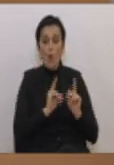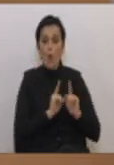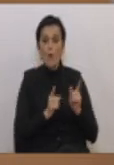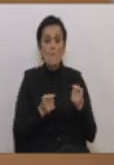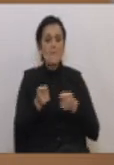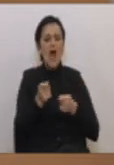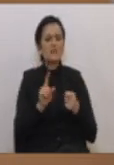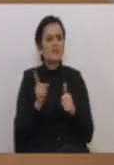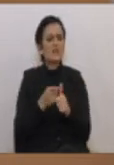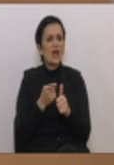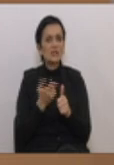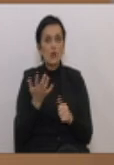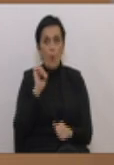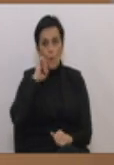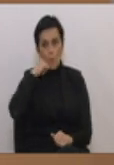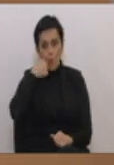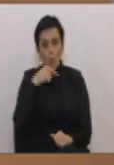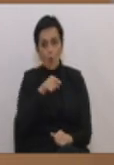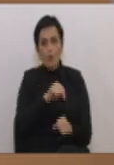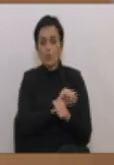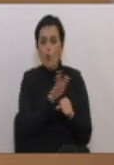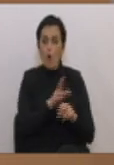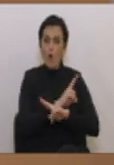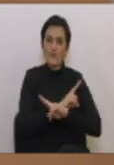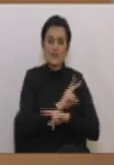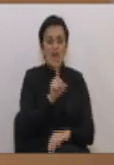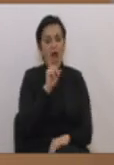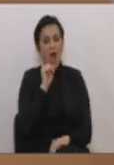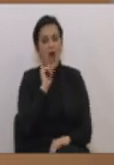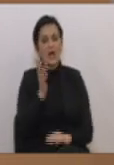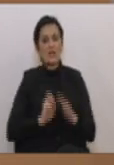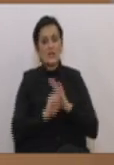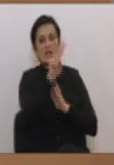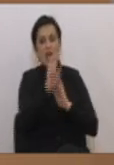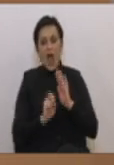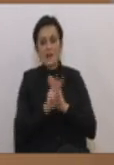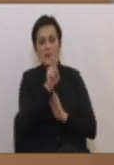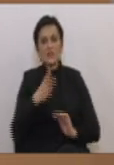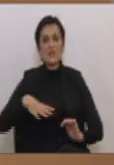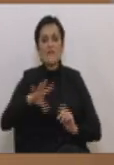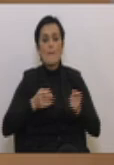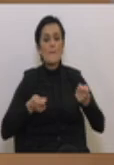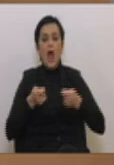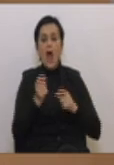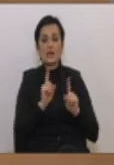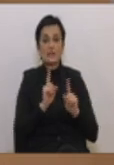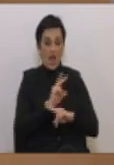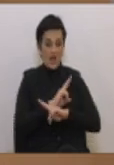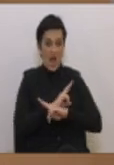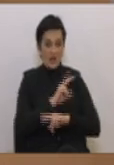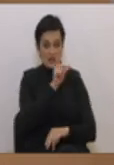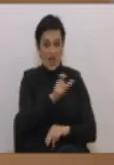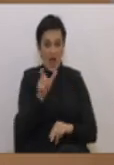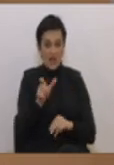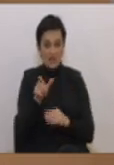რას ეძახით? მოხუცები, თქვა, კოვიდით იხოცებიან, ახალგაზრდები გარბიან ქვეყნიდან და მართლა რას ქვია გარდაცვლილი ადამიანების